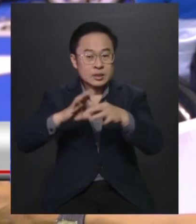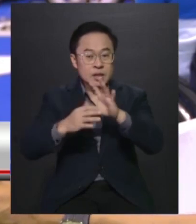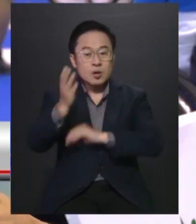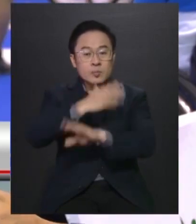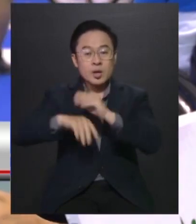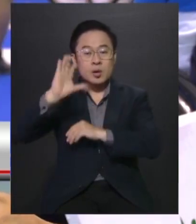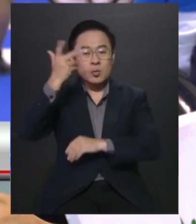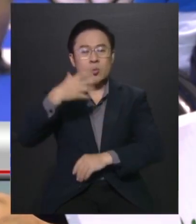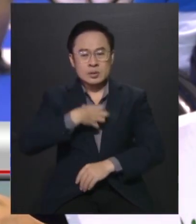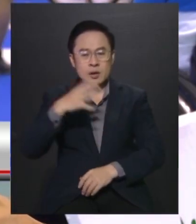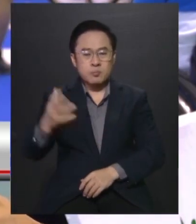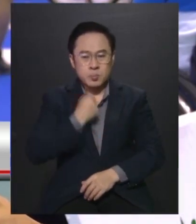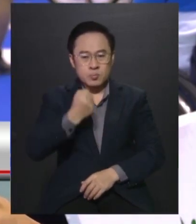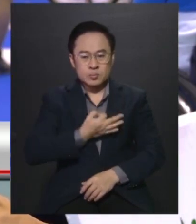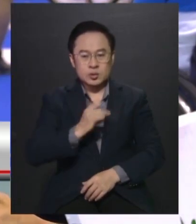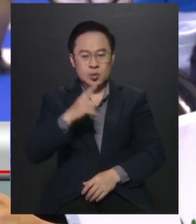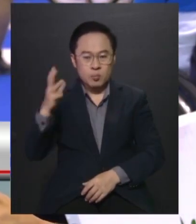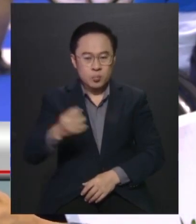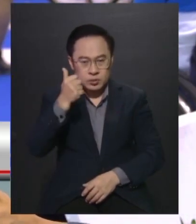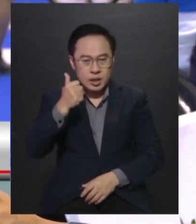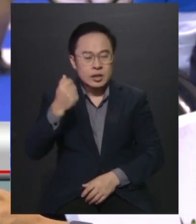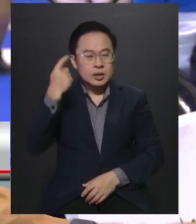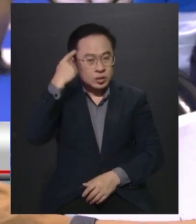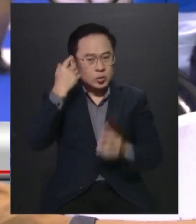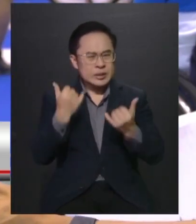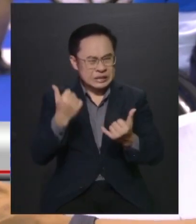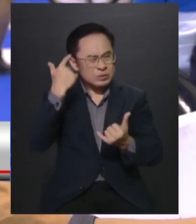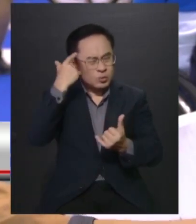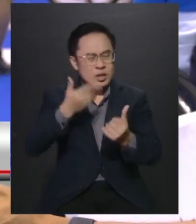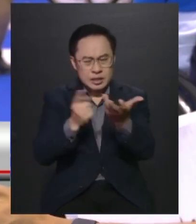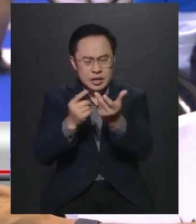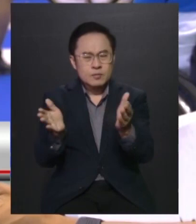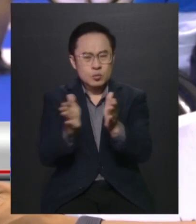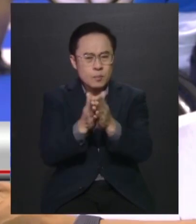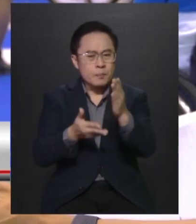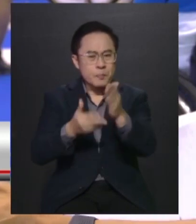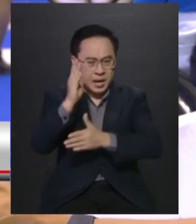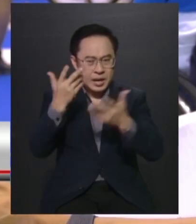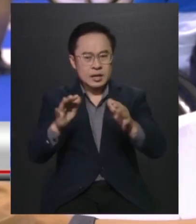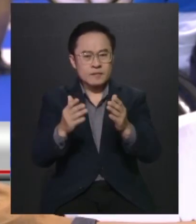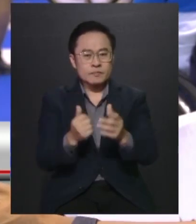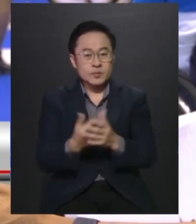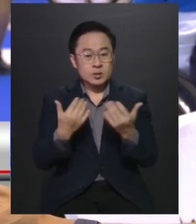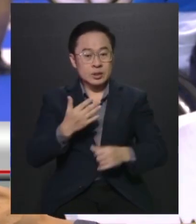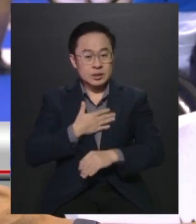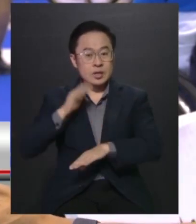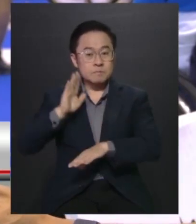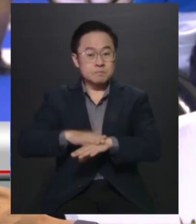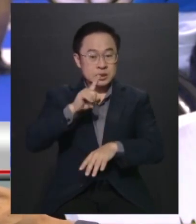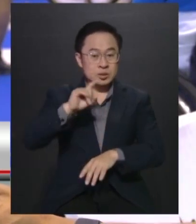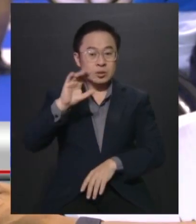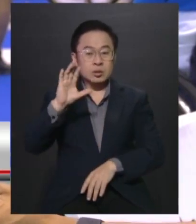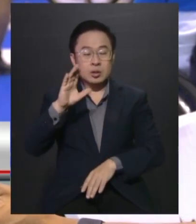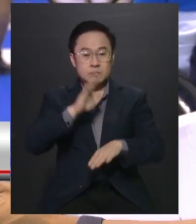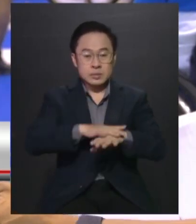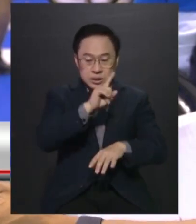ค่ะนี่คิดว่าน่าจะ 100% นะคะที่จะได้ไปแข่งขันในพาราลิมปิกเพราะว่าตอนนี้สายชนีเป็นมือ1ของโลก2รายการเอเป้ฟ